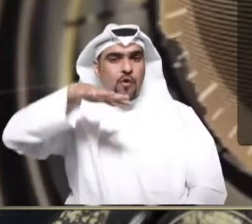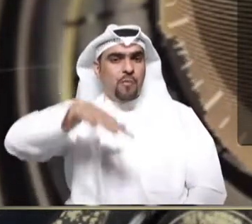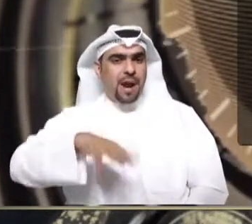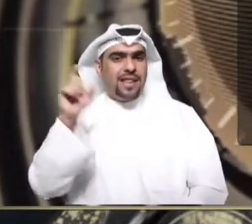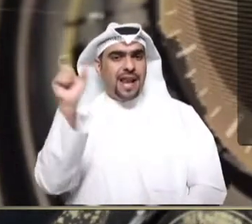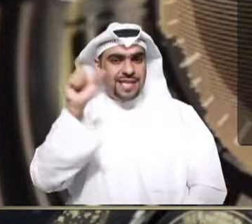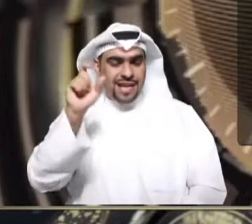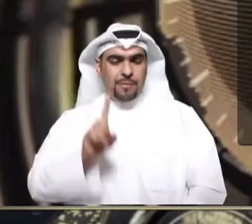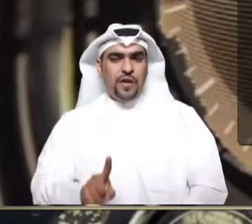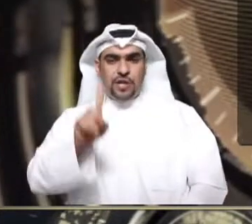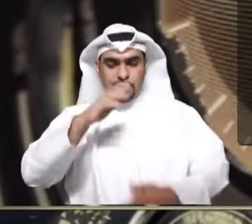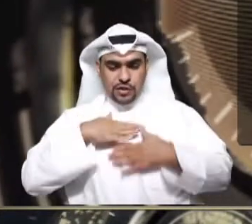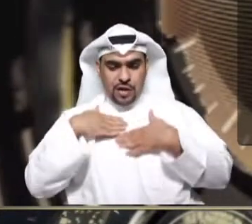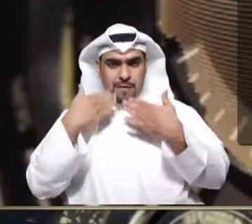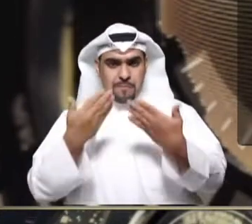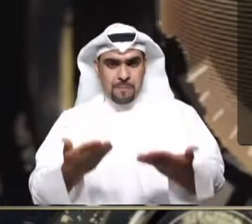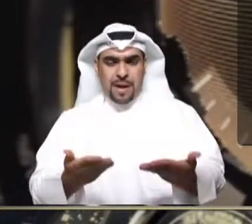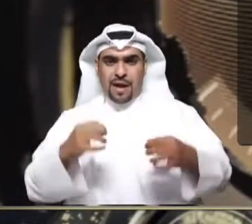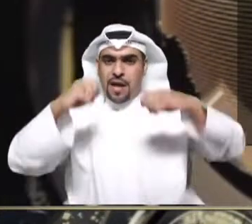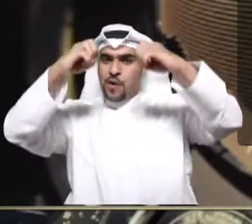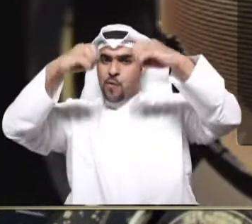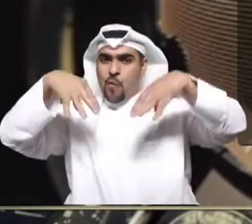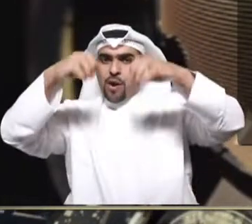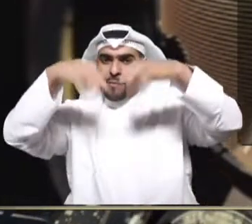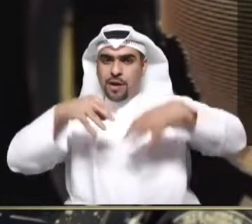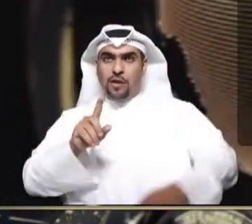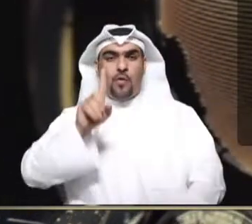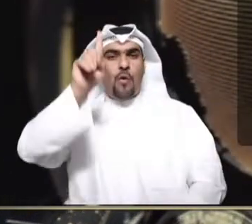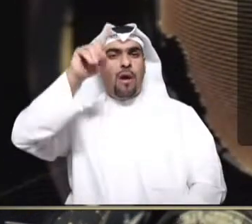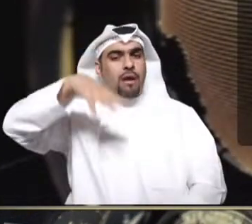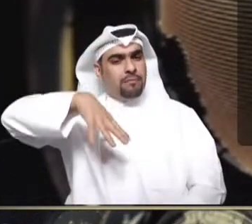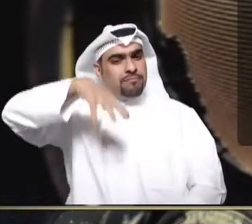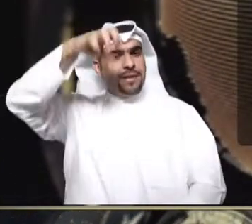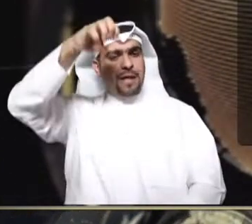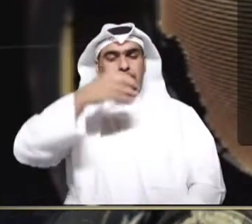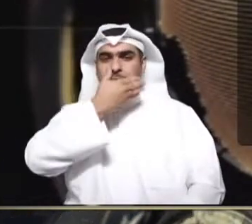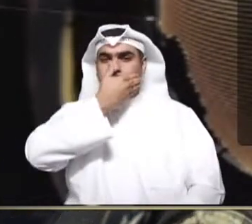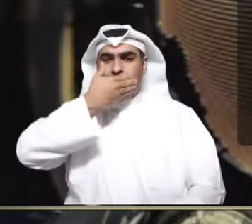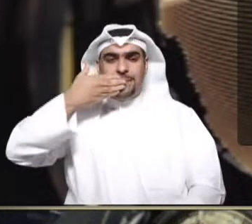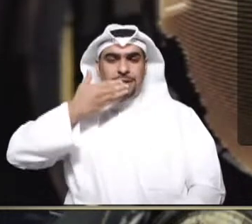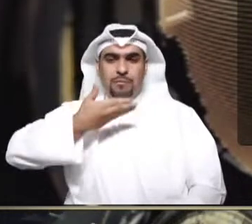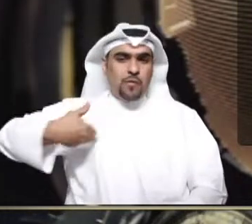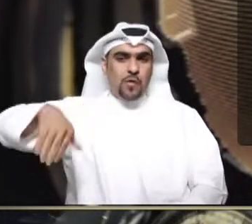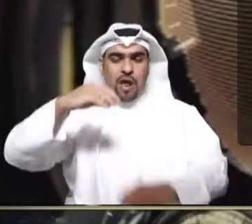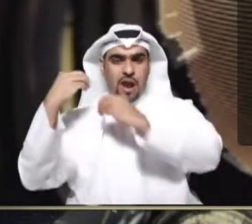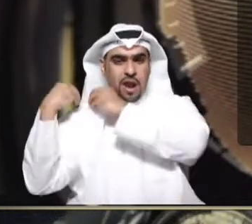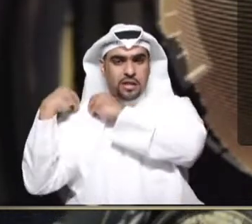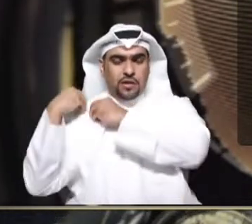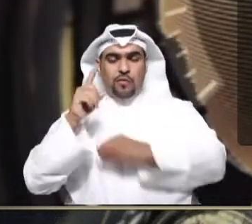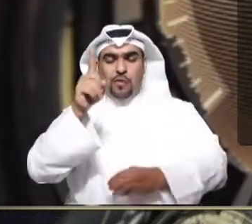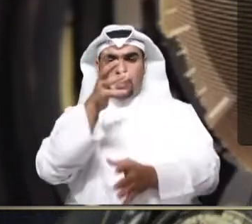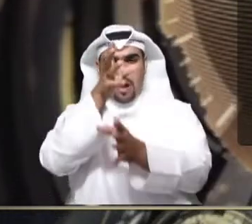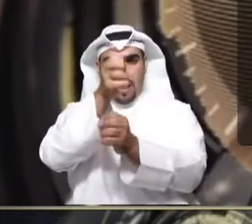الخير واليمن والبركات، وأن يتقبل صيام الجميع وأن يديم على سموه رعاه الله موفور